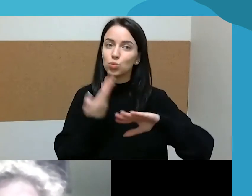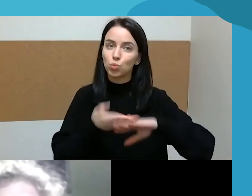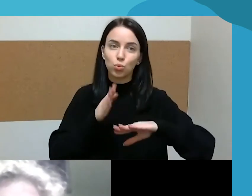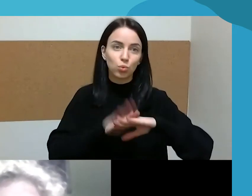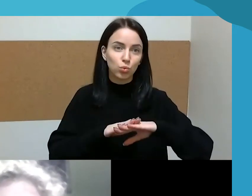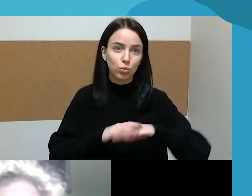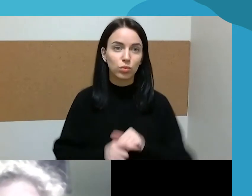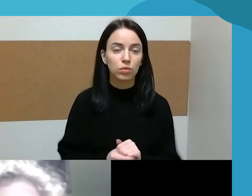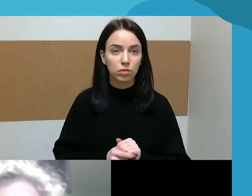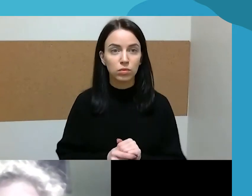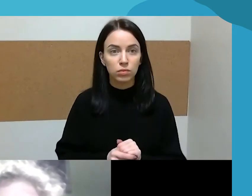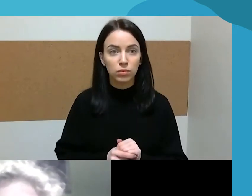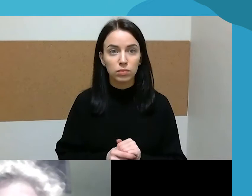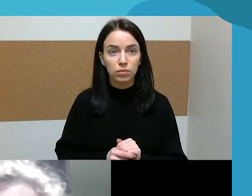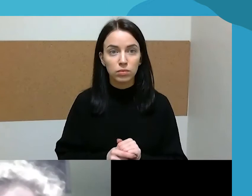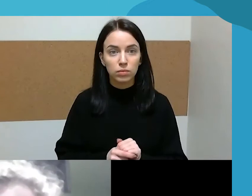su